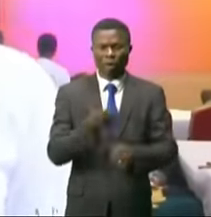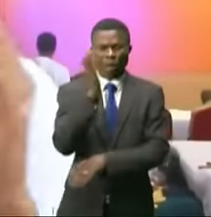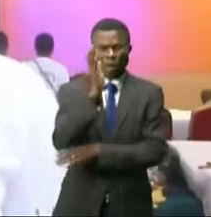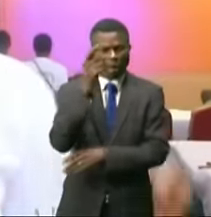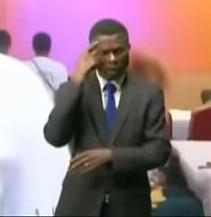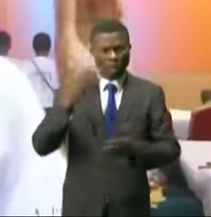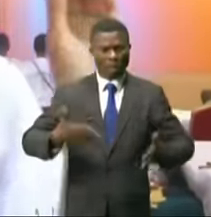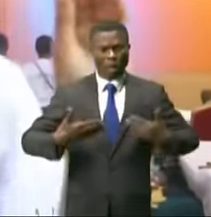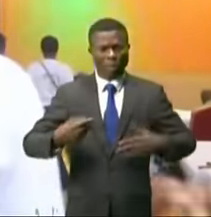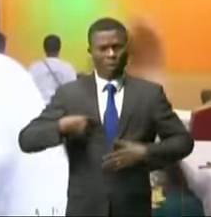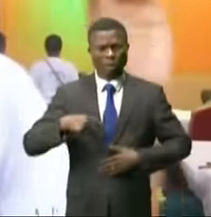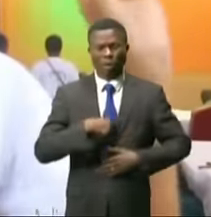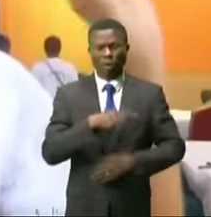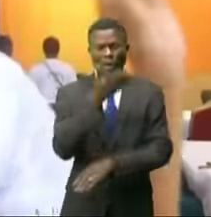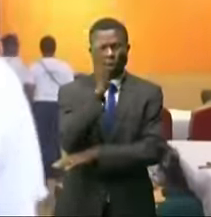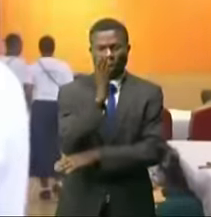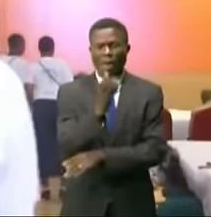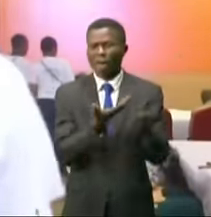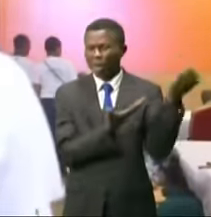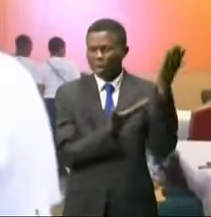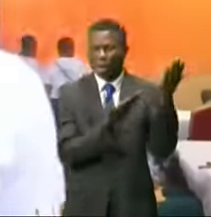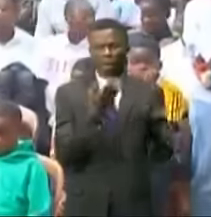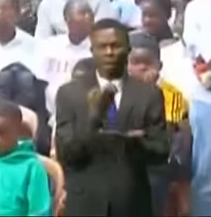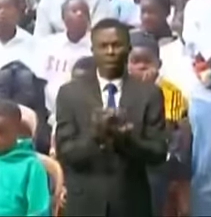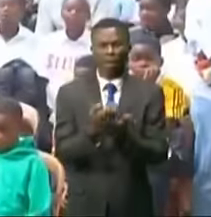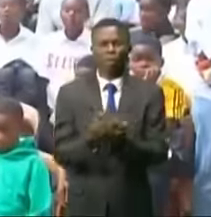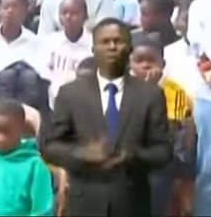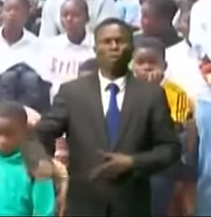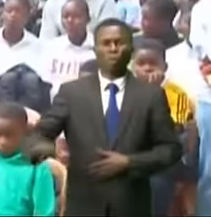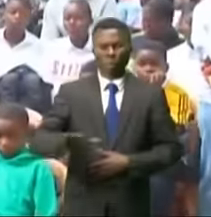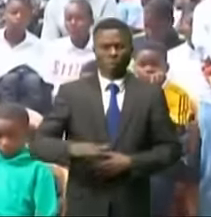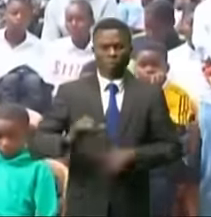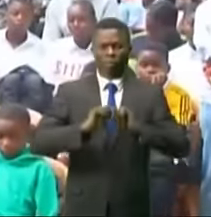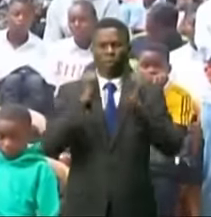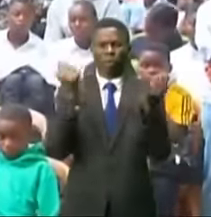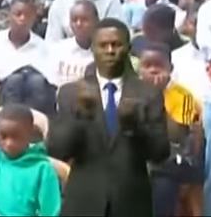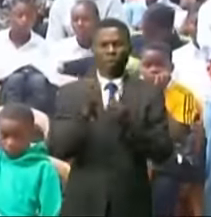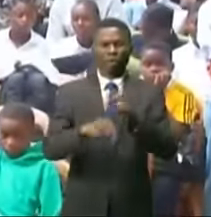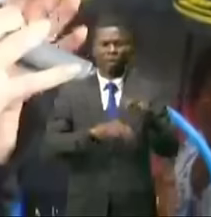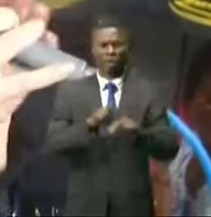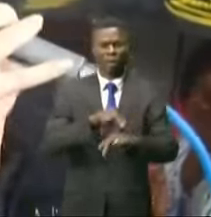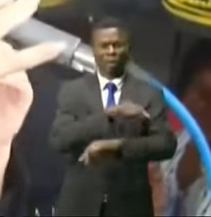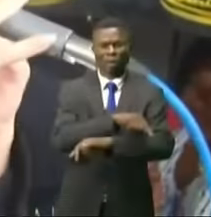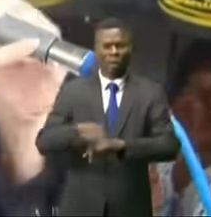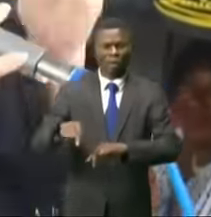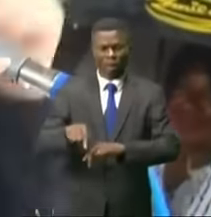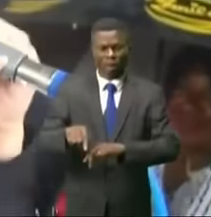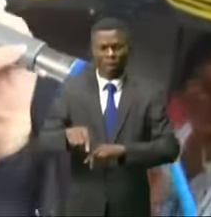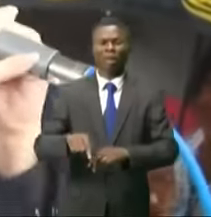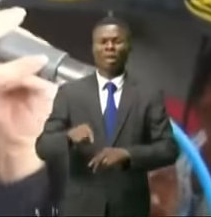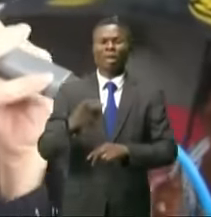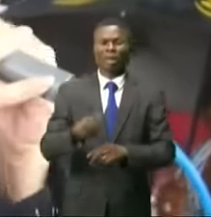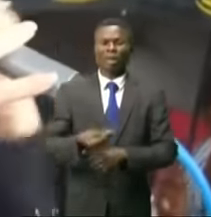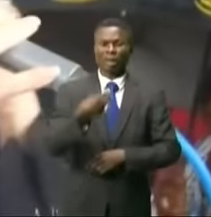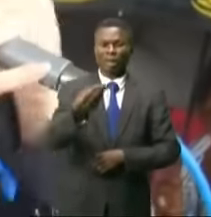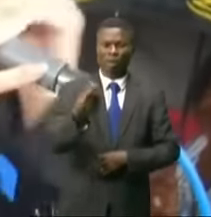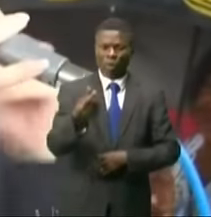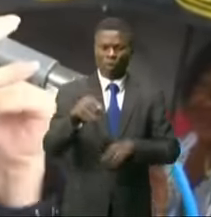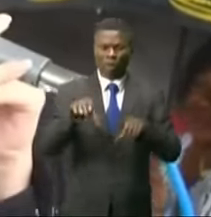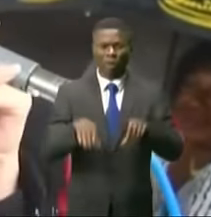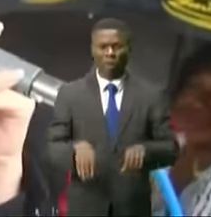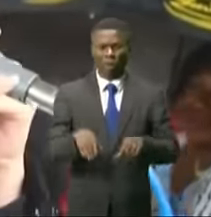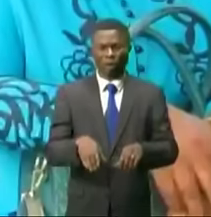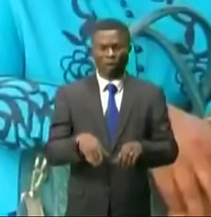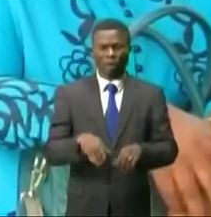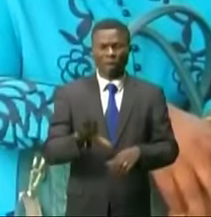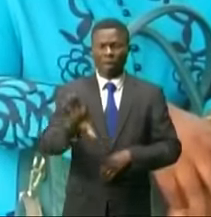respiration, les arbres sont importants même pour l'économie du pays. L'Association nationale des institutions des microfinances en RDC a